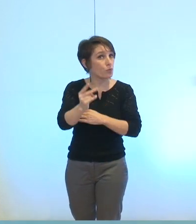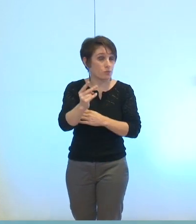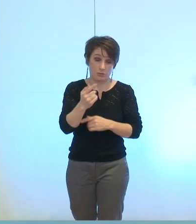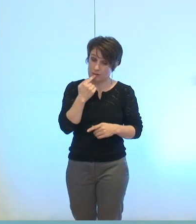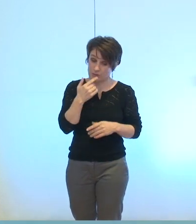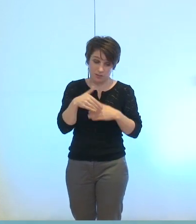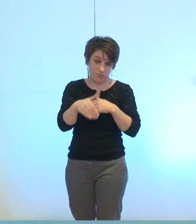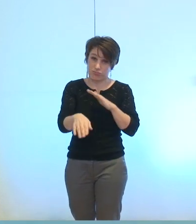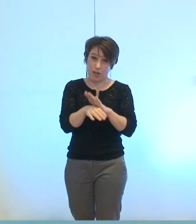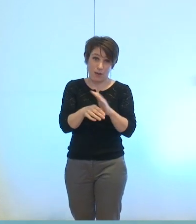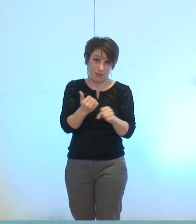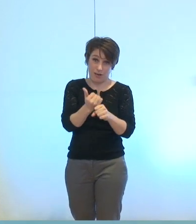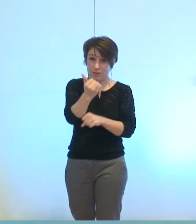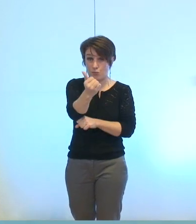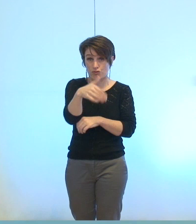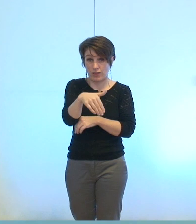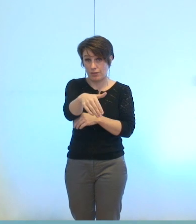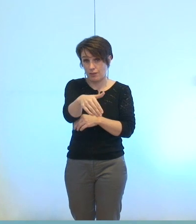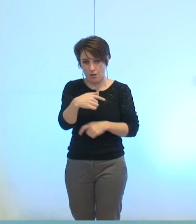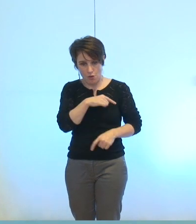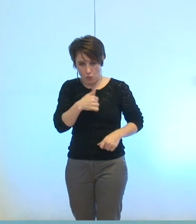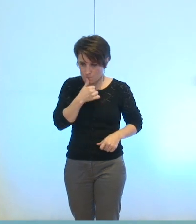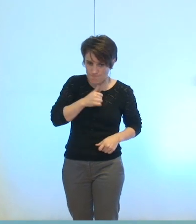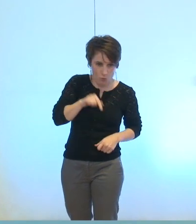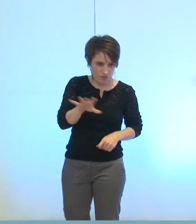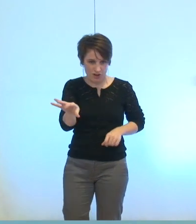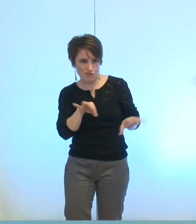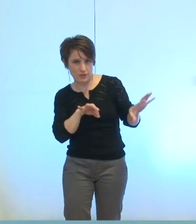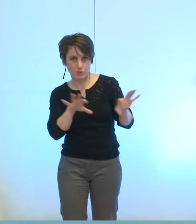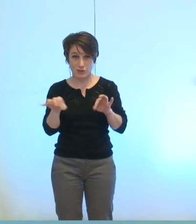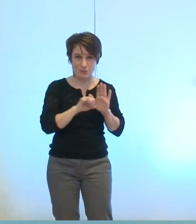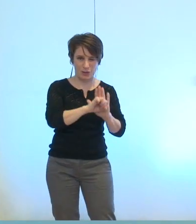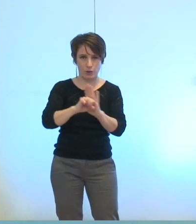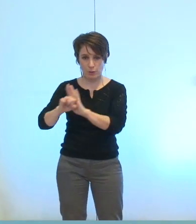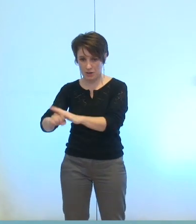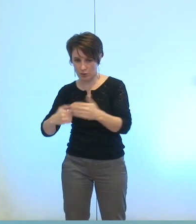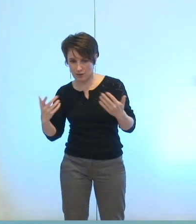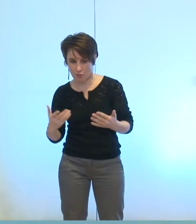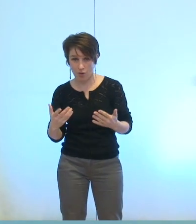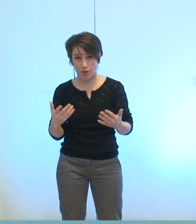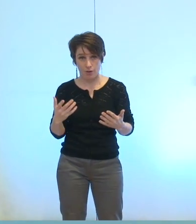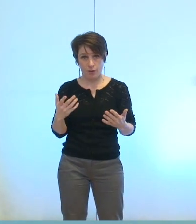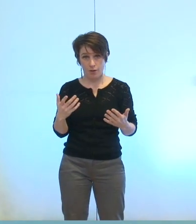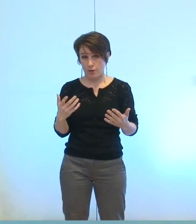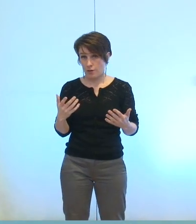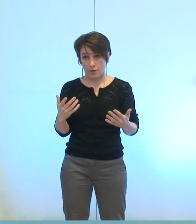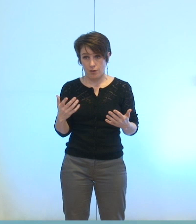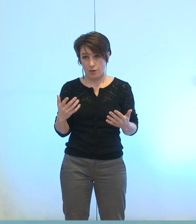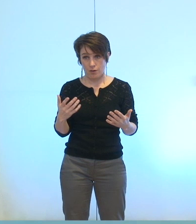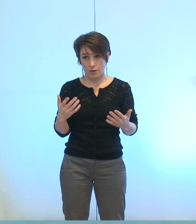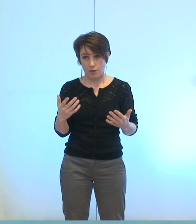prochaine si nous ne faisons pas des choix clairs nous sortirions des